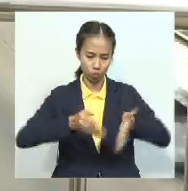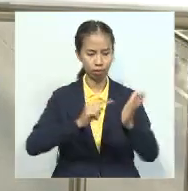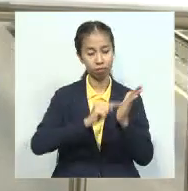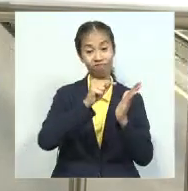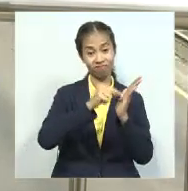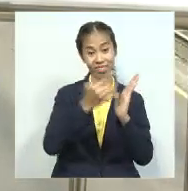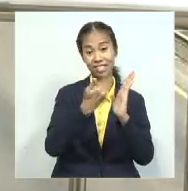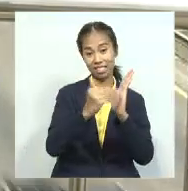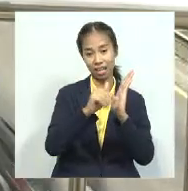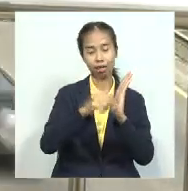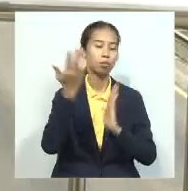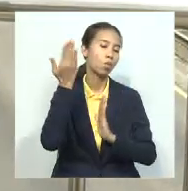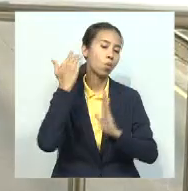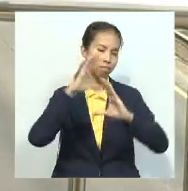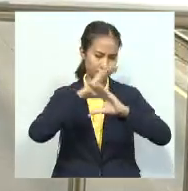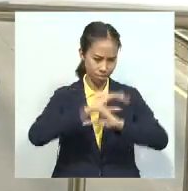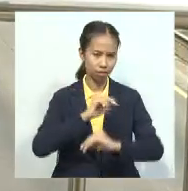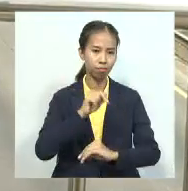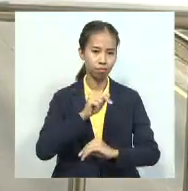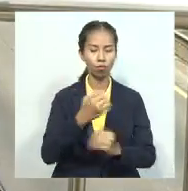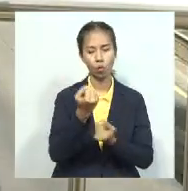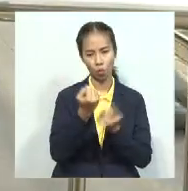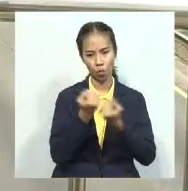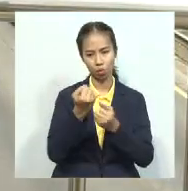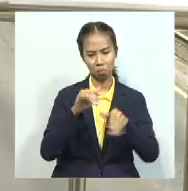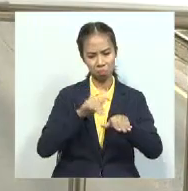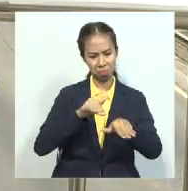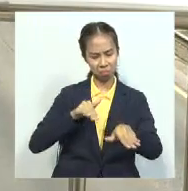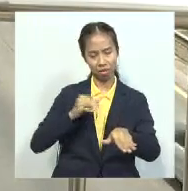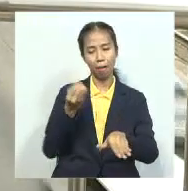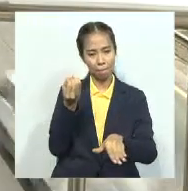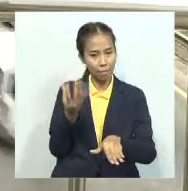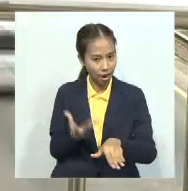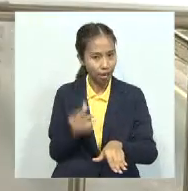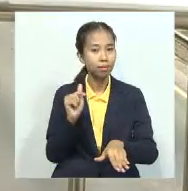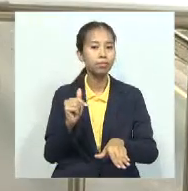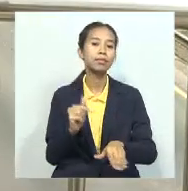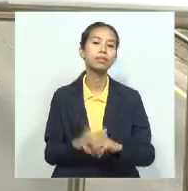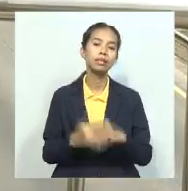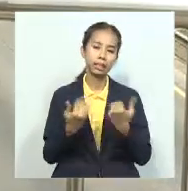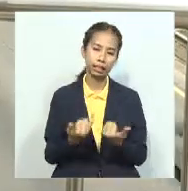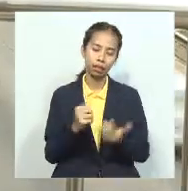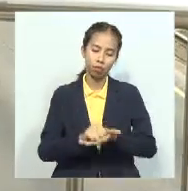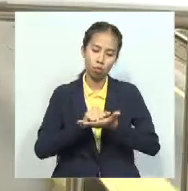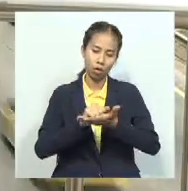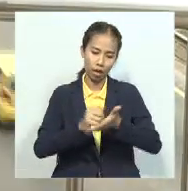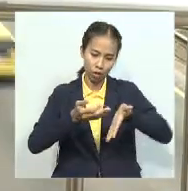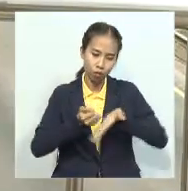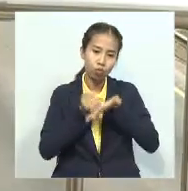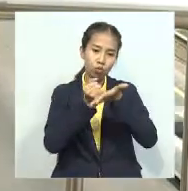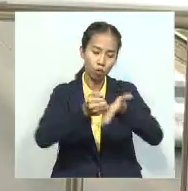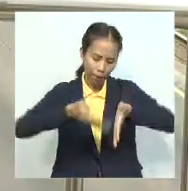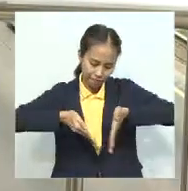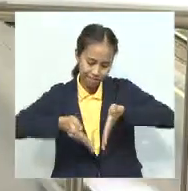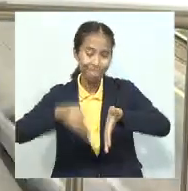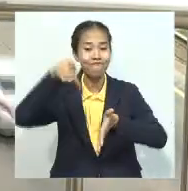เมื่อคืนที่ผ่านมานั้นมีปริมาณรถค่อนข้างหนาแน่นแต่เจ้าหน้าที่ได้มีการอำนวยความสะดวกเปิดช่องทางพิเศ